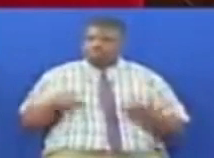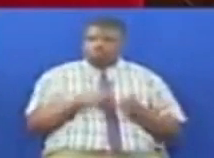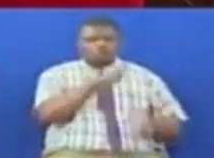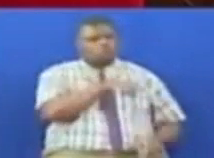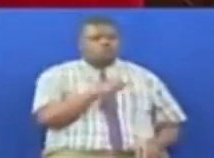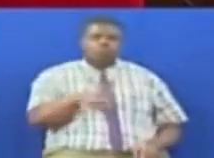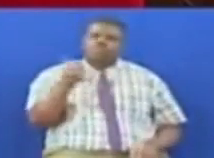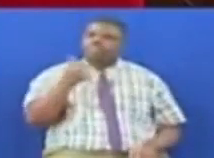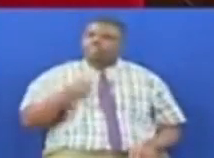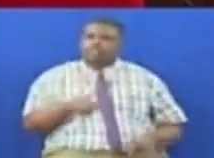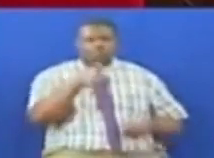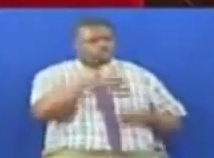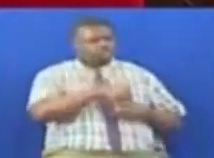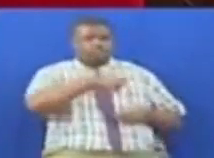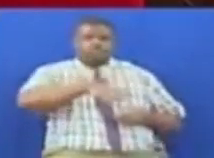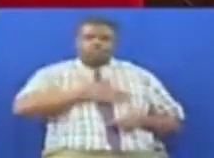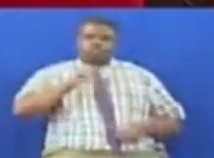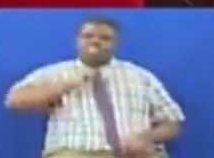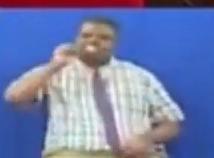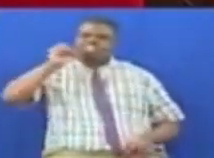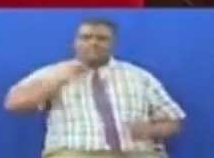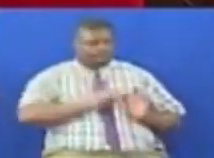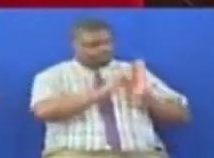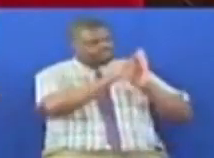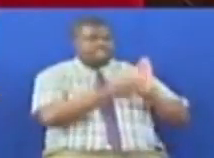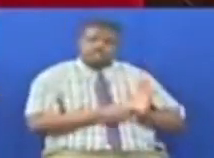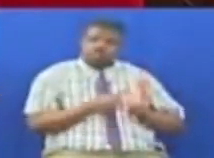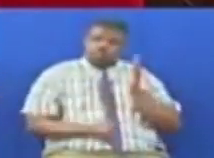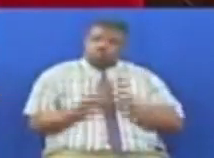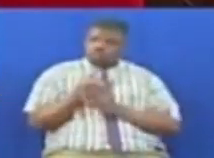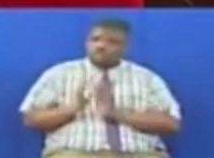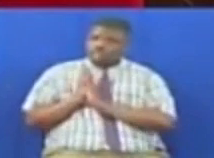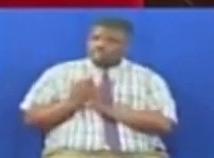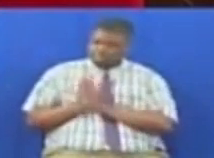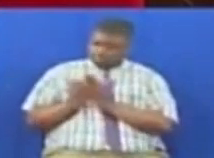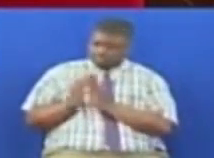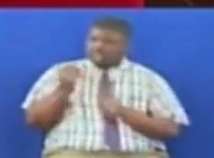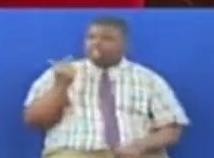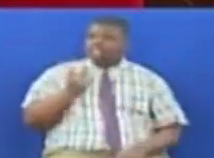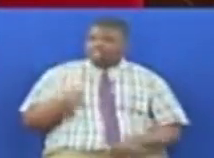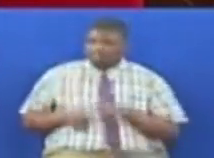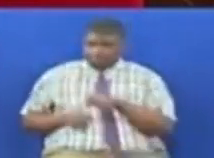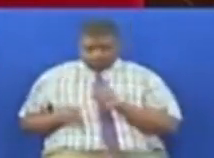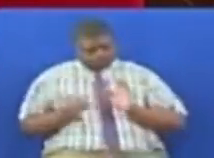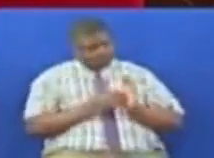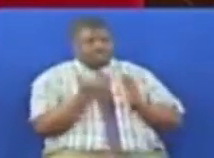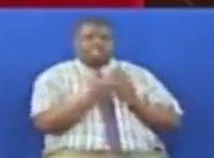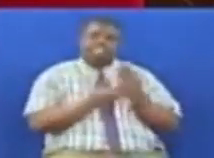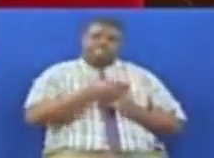Watanzania na wanachama wetu wenye sifa na vigezo kwa mujibu wa Katiba ya Jamhuri ya Muungano wa Tanzania na sheria za nchi